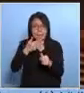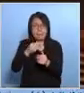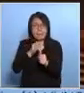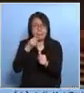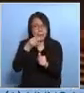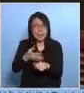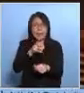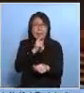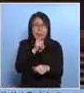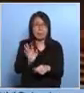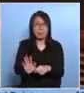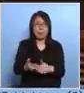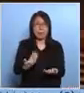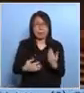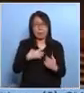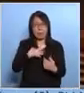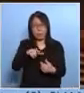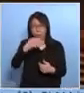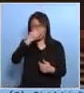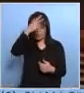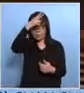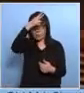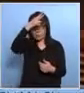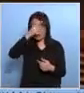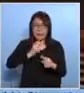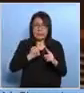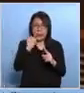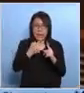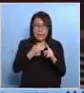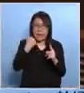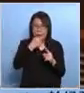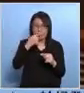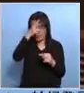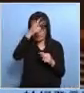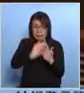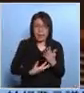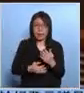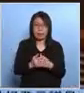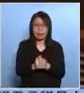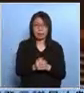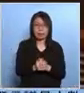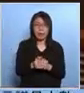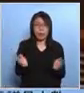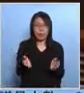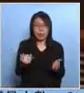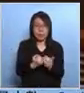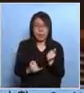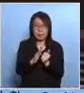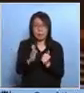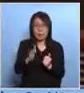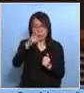育呢？我又不覺得特區政府現在那個人口政策是叫做一個鼓勵生育政策